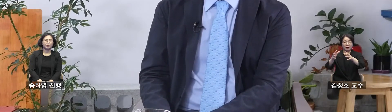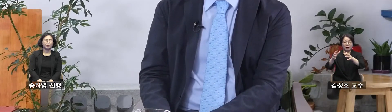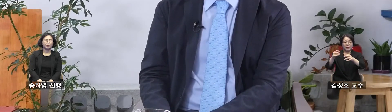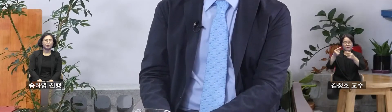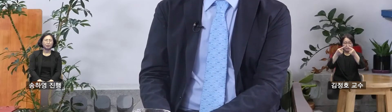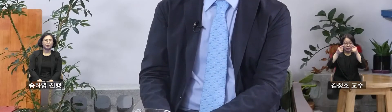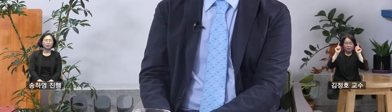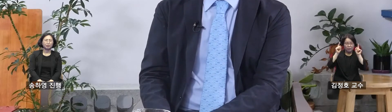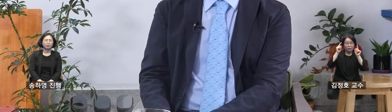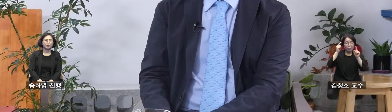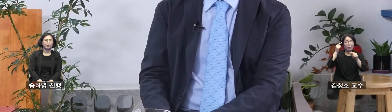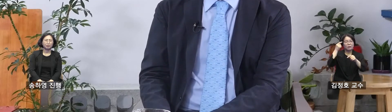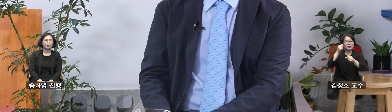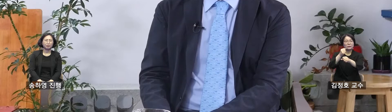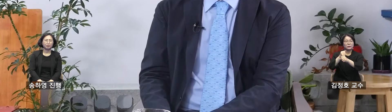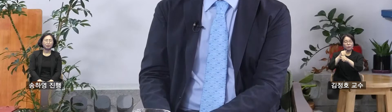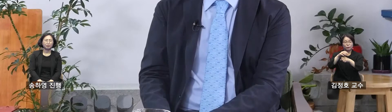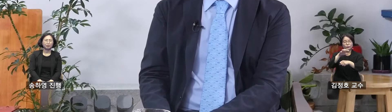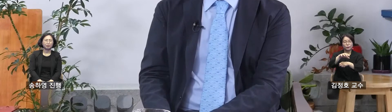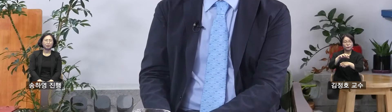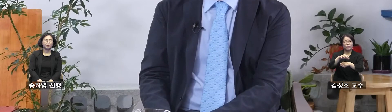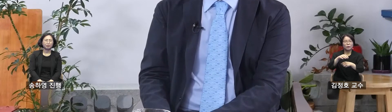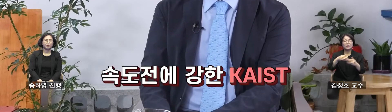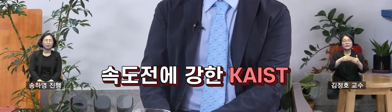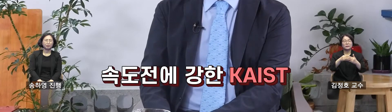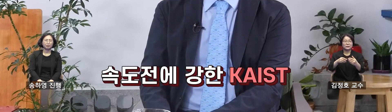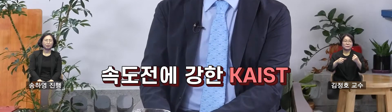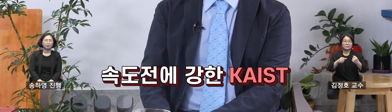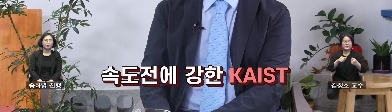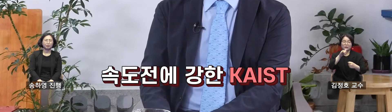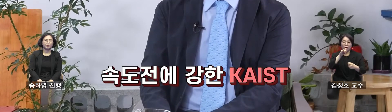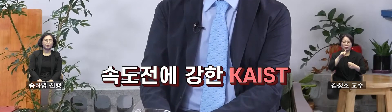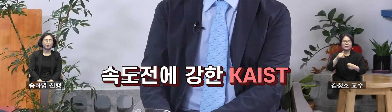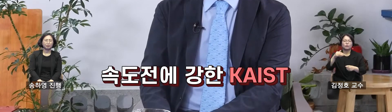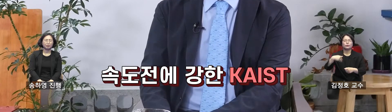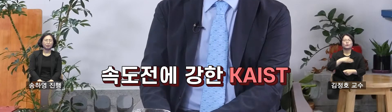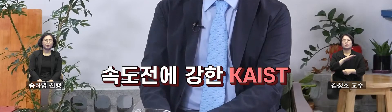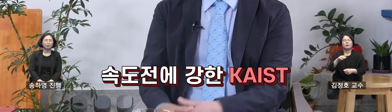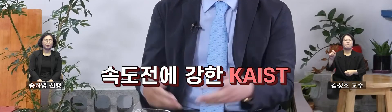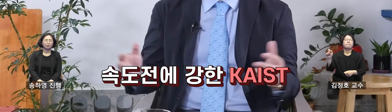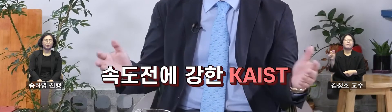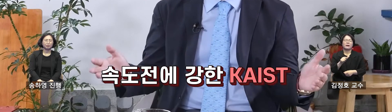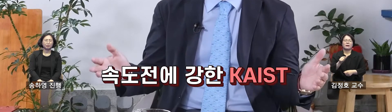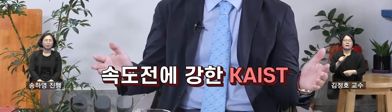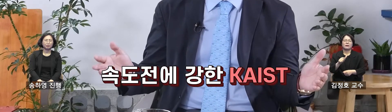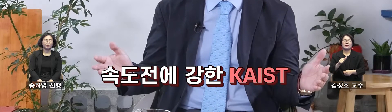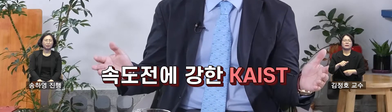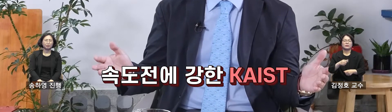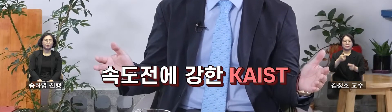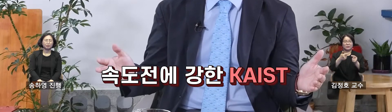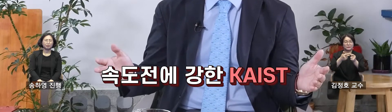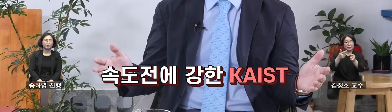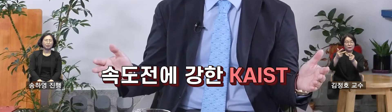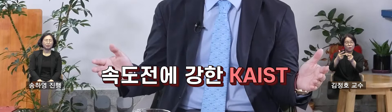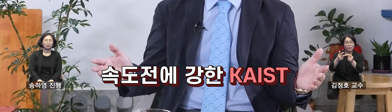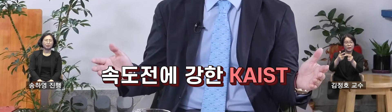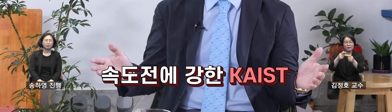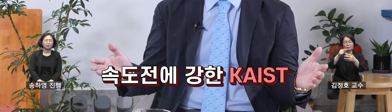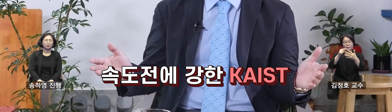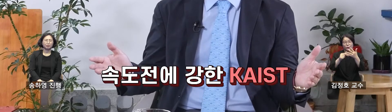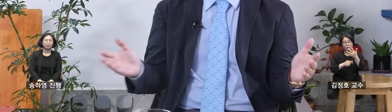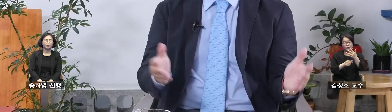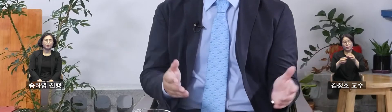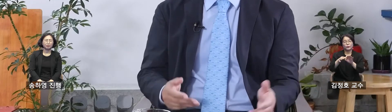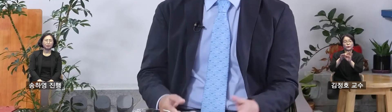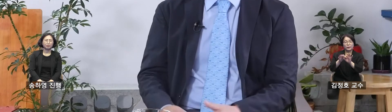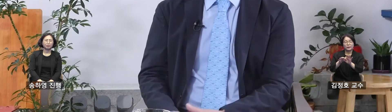대학들도 이런 리더십을 가질 수 있지만 저희는 속도전에 굉장히 강합니다. 그래서 한 6개, 7개 시리즈를 통해서